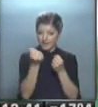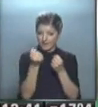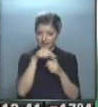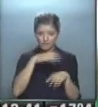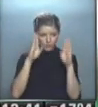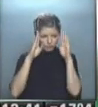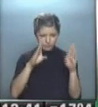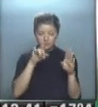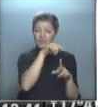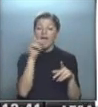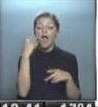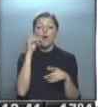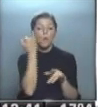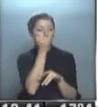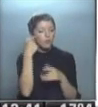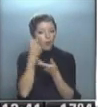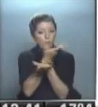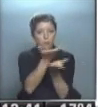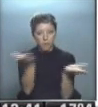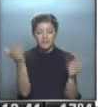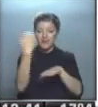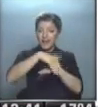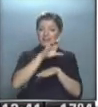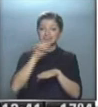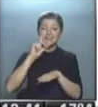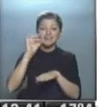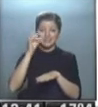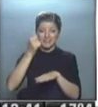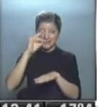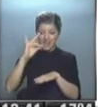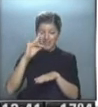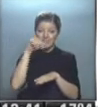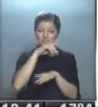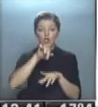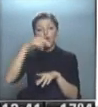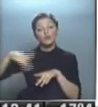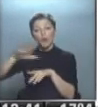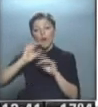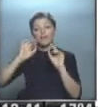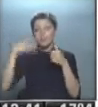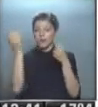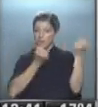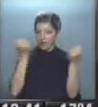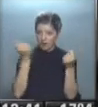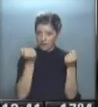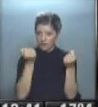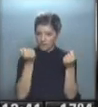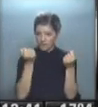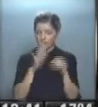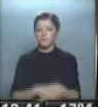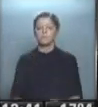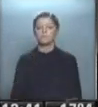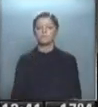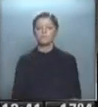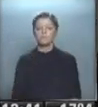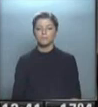sociales videos donde se las ve manejando por las calles de Riyadh, la capital del reino, y otras ciudades saudíes. أنا مع قيادة